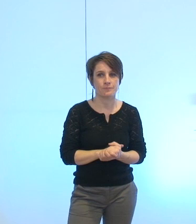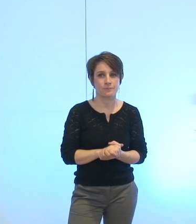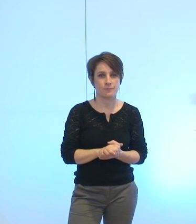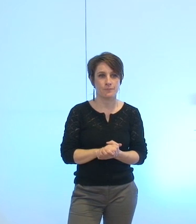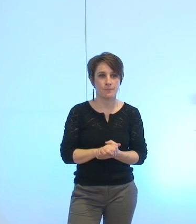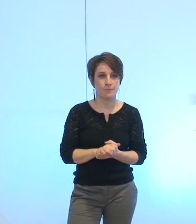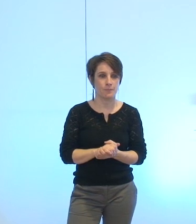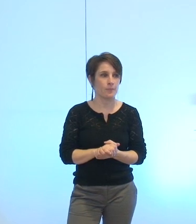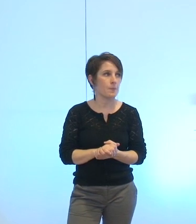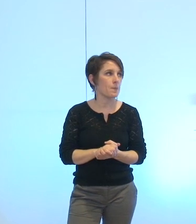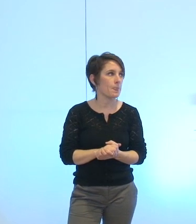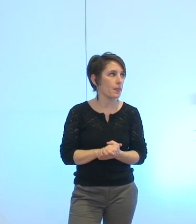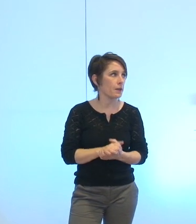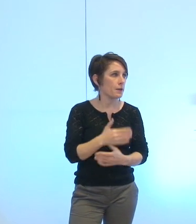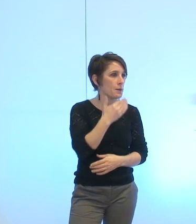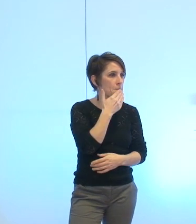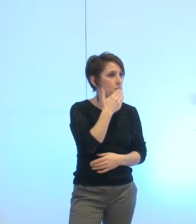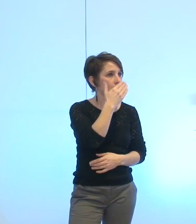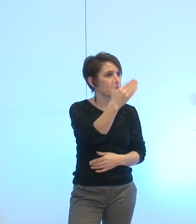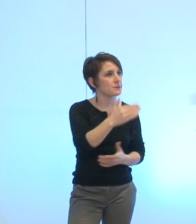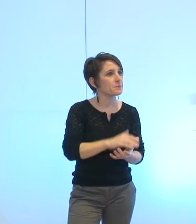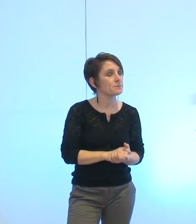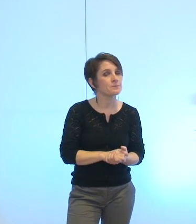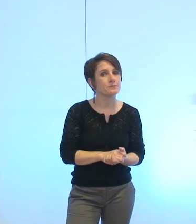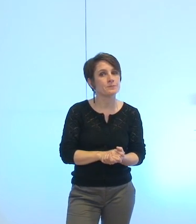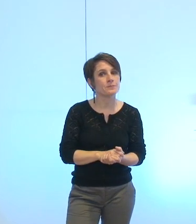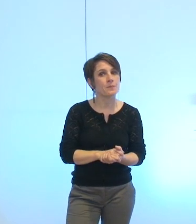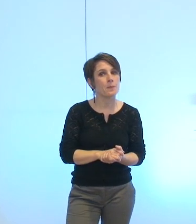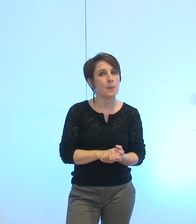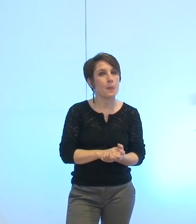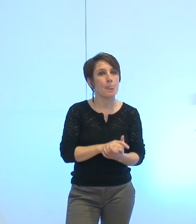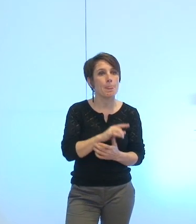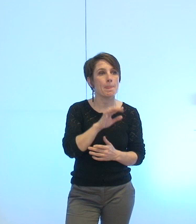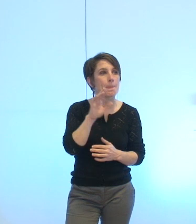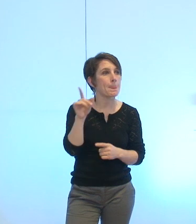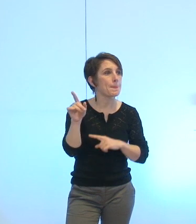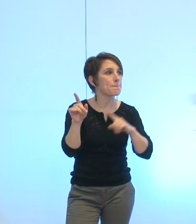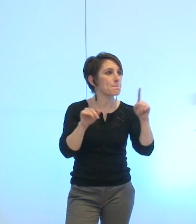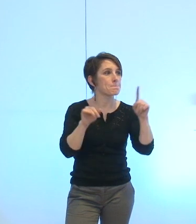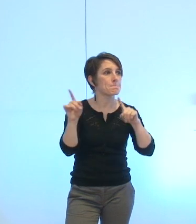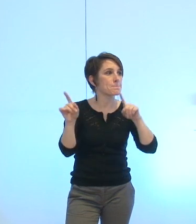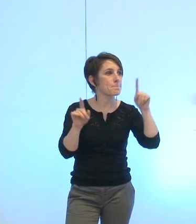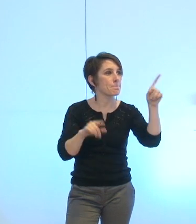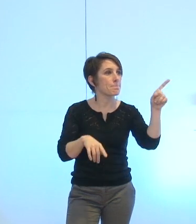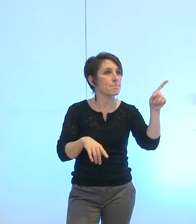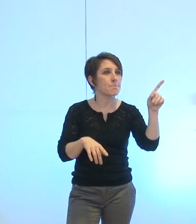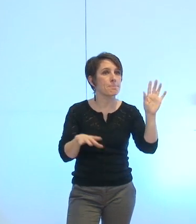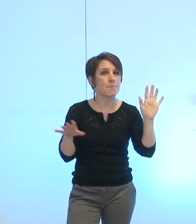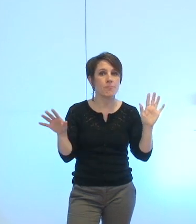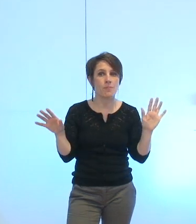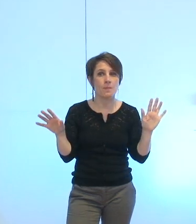février merci Jes ça enchaîne pas là-bas donc je